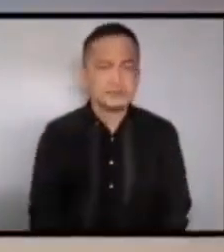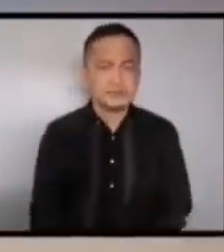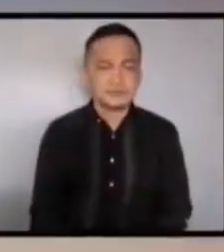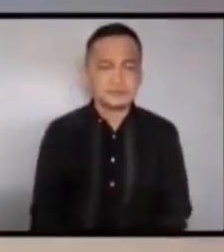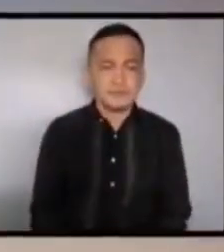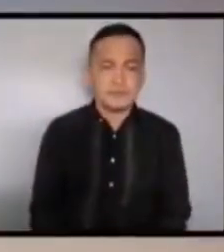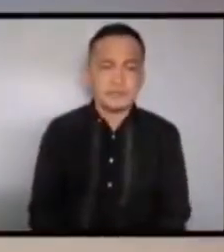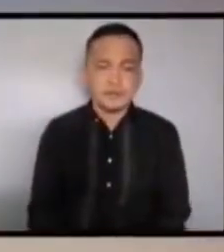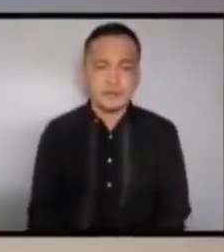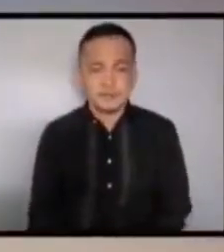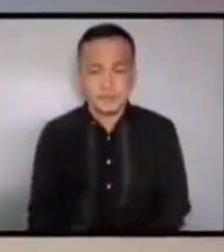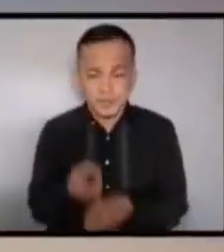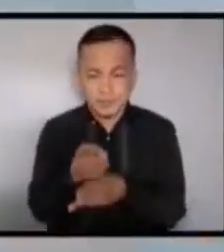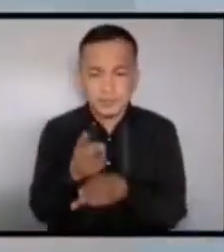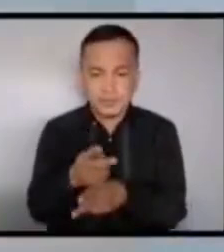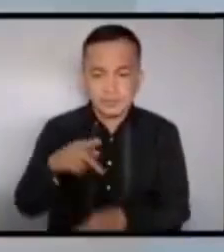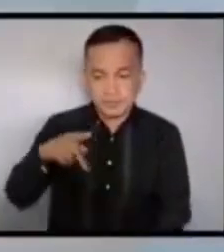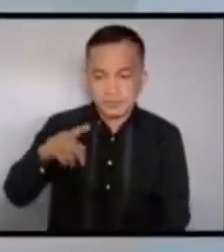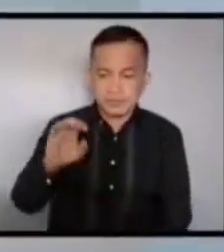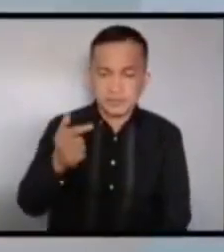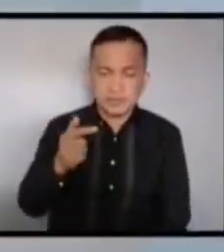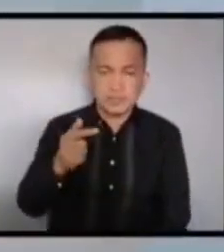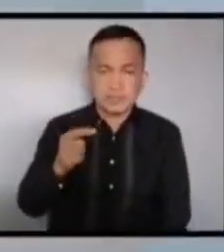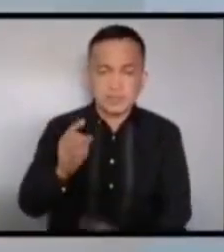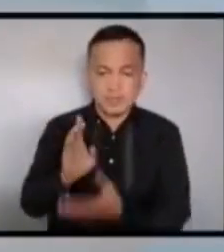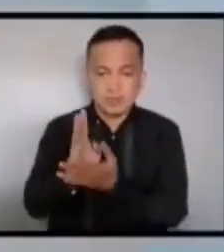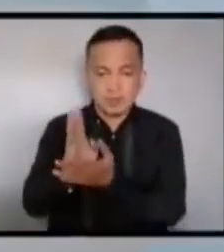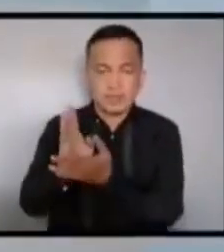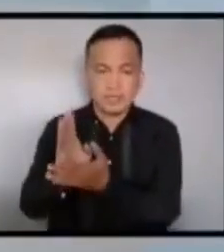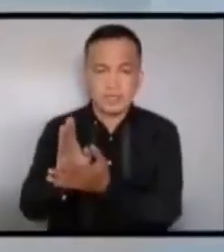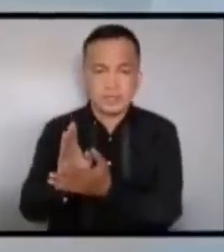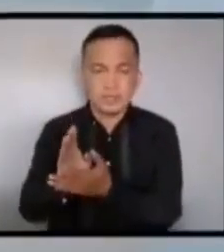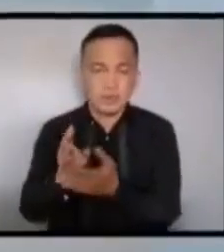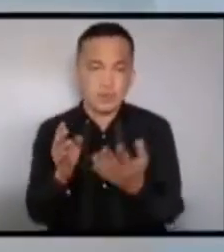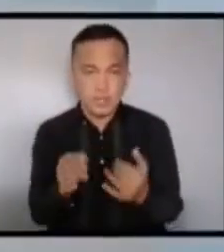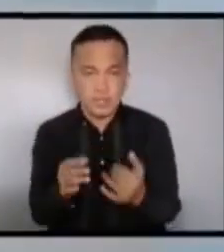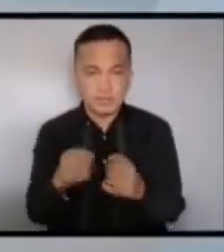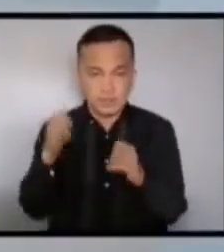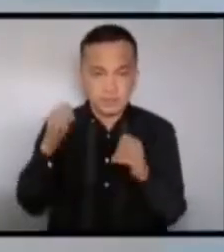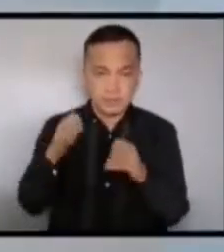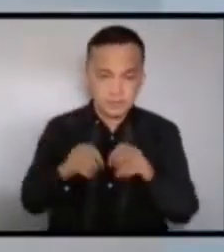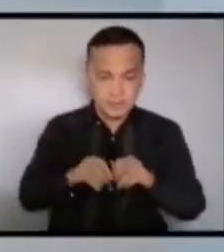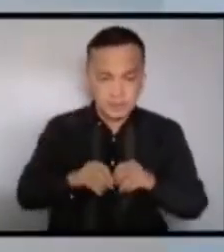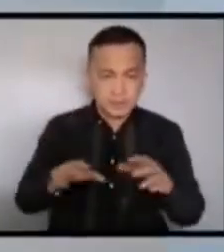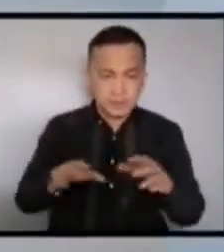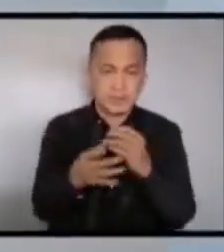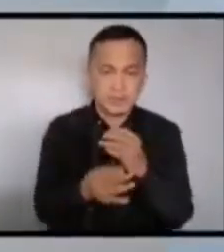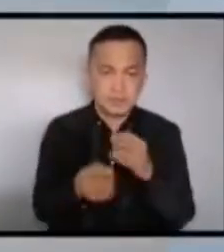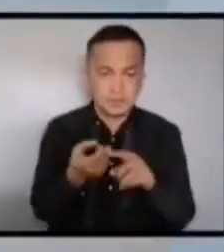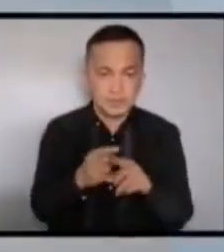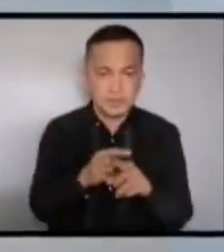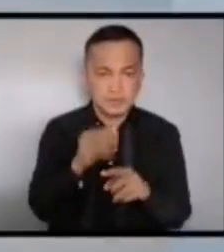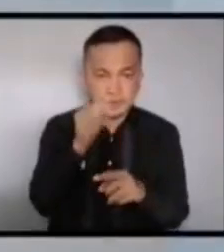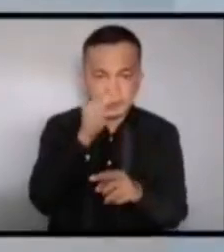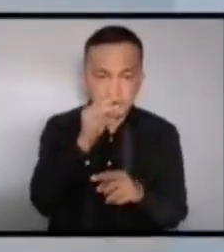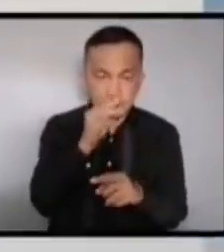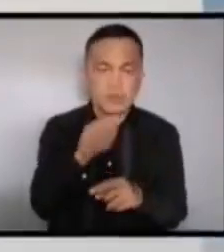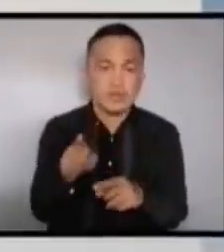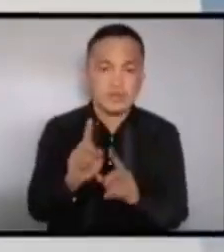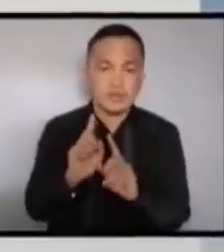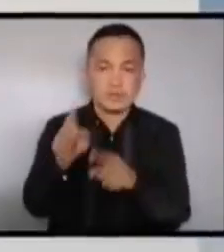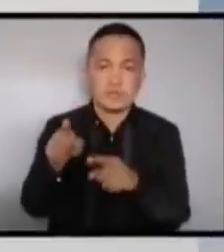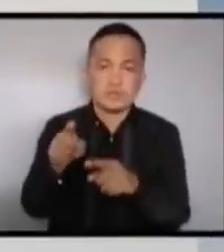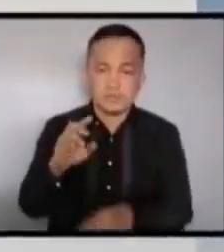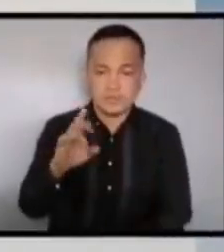naman ang Philippine Coast Guard sa Boracay Island dahil sa inaasahang pagkalat pa ng oil spill mula sa Oriental Mindoro hanggang Caloia